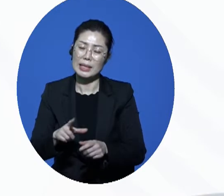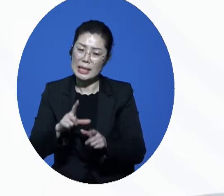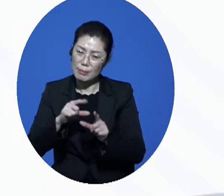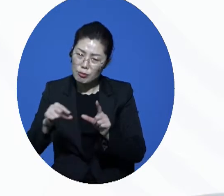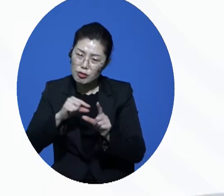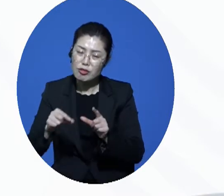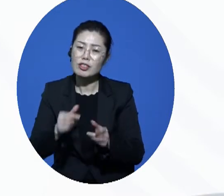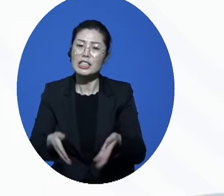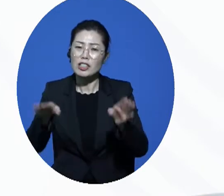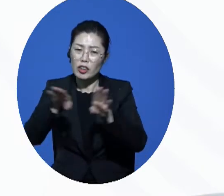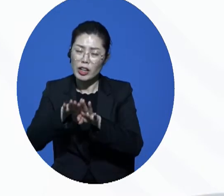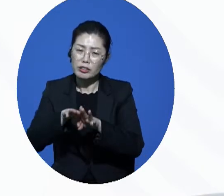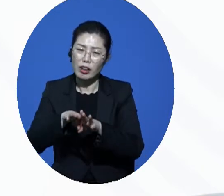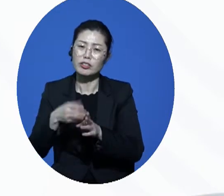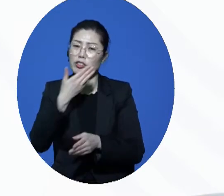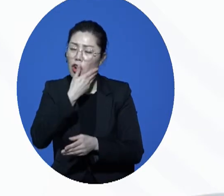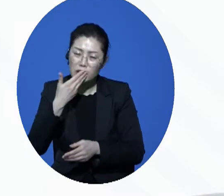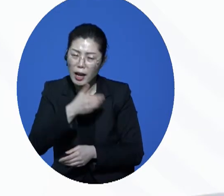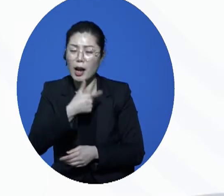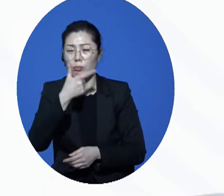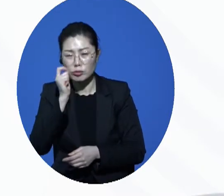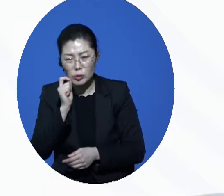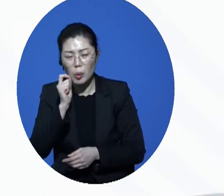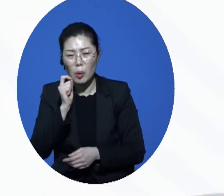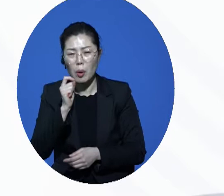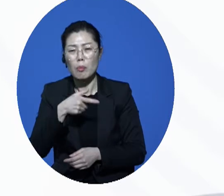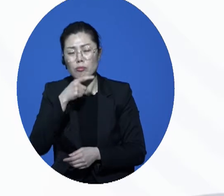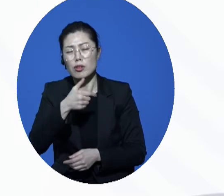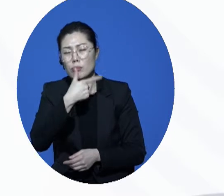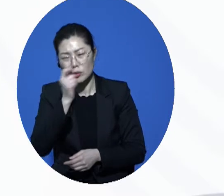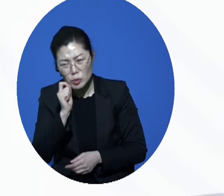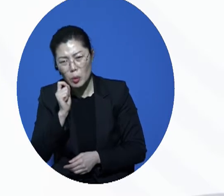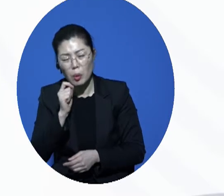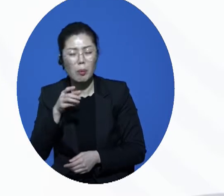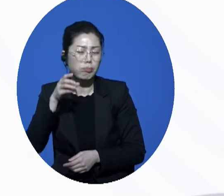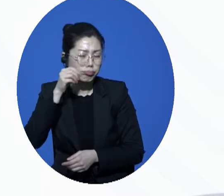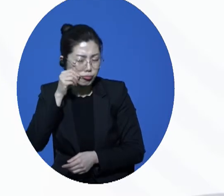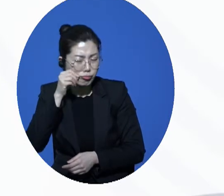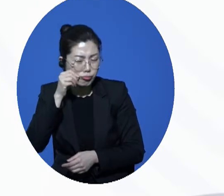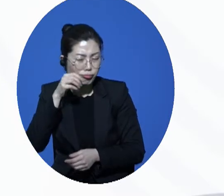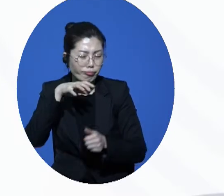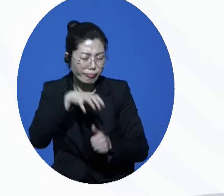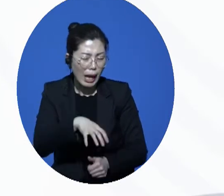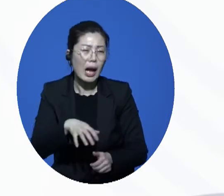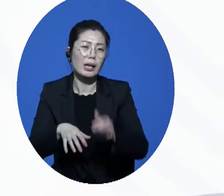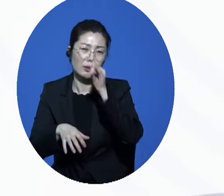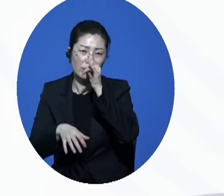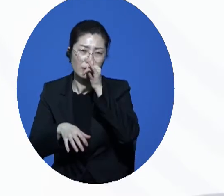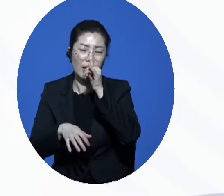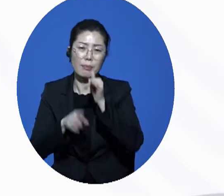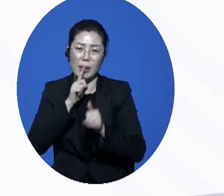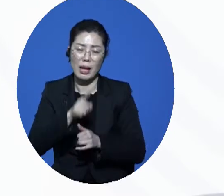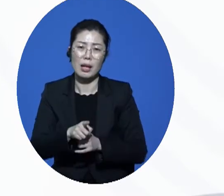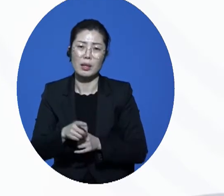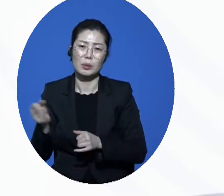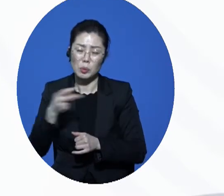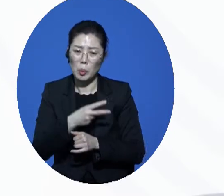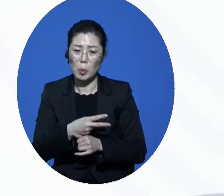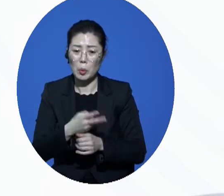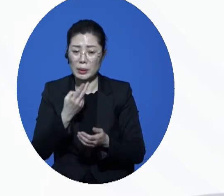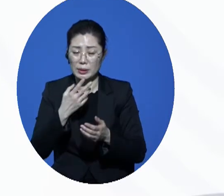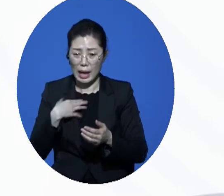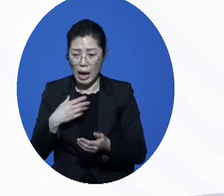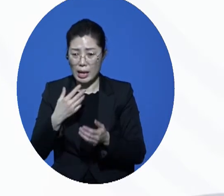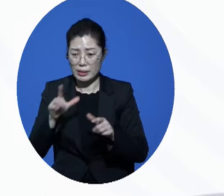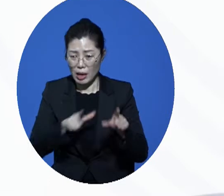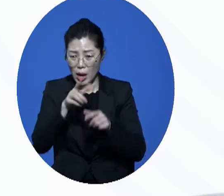시설에서는 영양실조와 탈수가 또 방치가 되었다라는 점, 시설이 충분히 직원들이 없었고 사실상 침대는 송장들이 누워